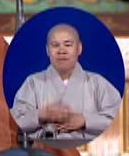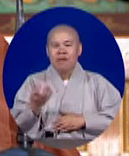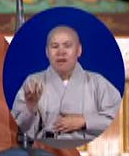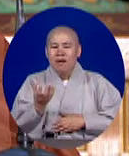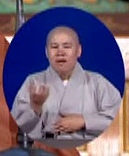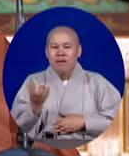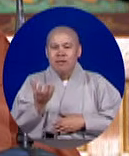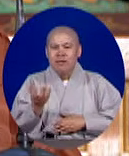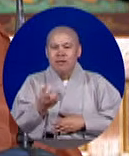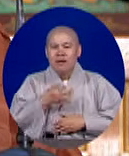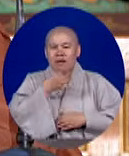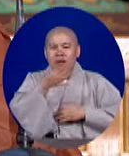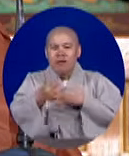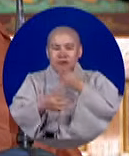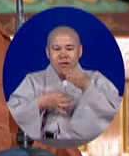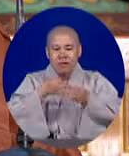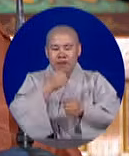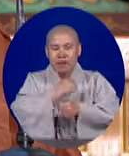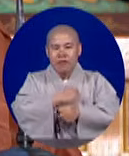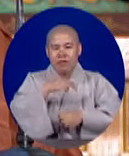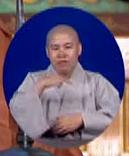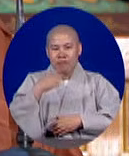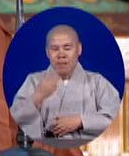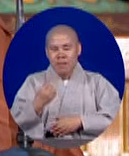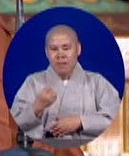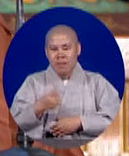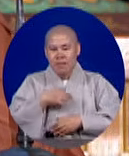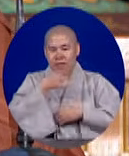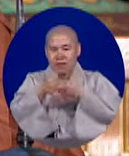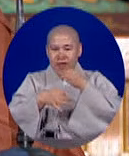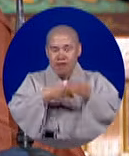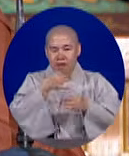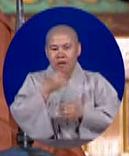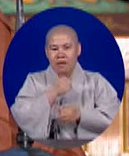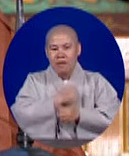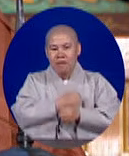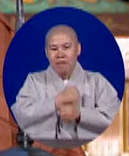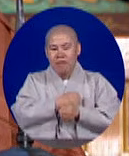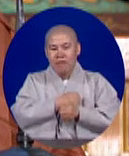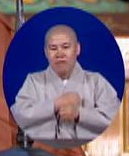아프다고 과암을 질러도 그 고암 지르는 건